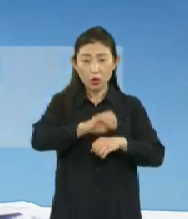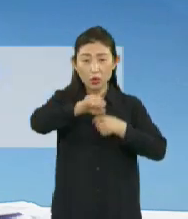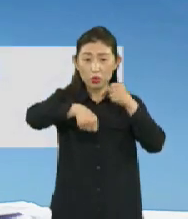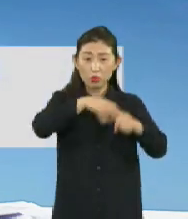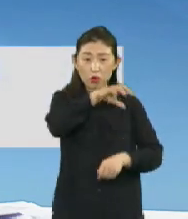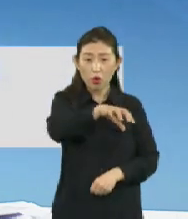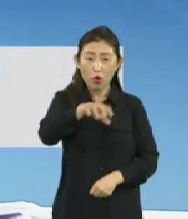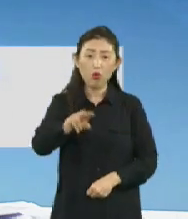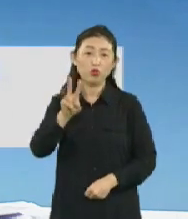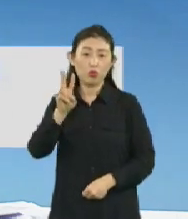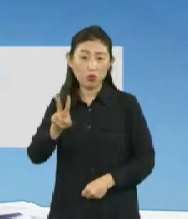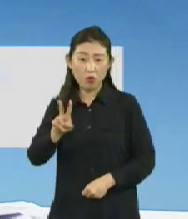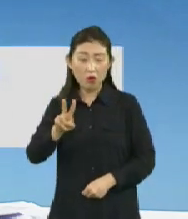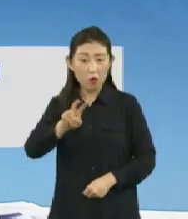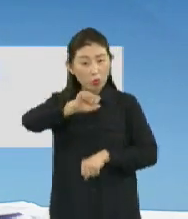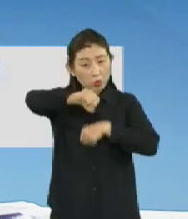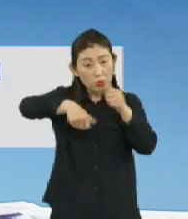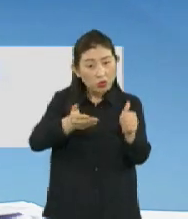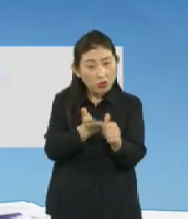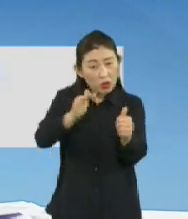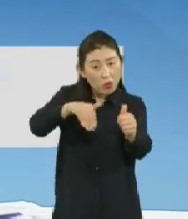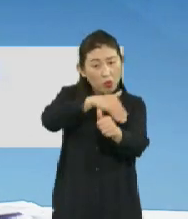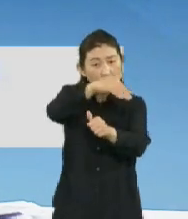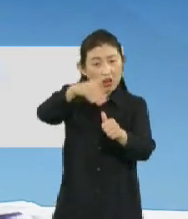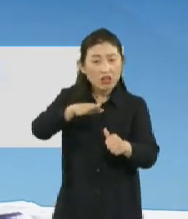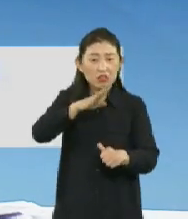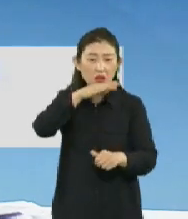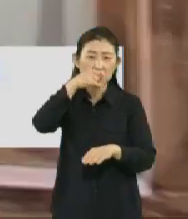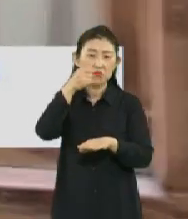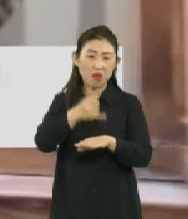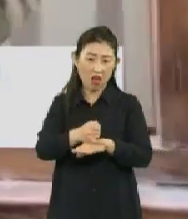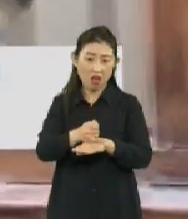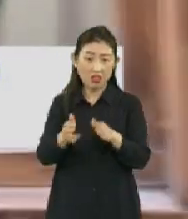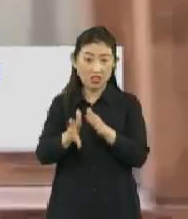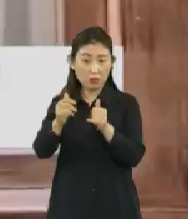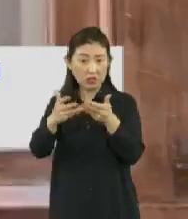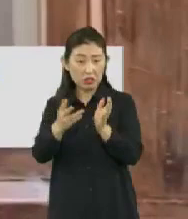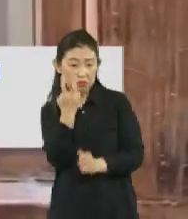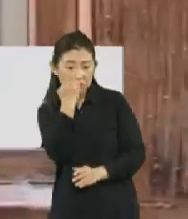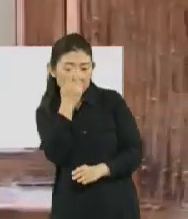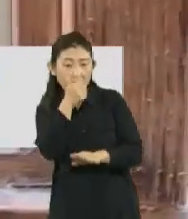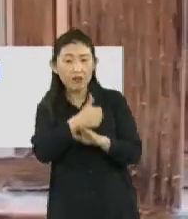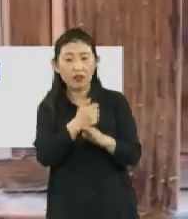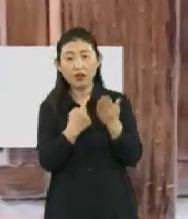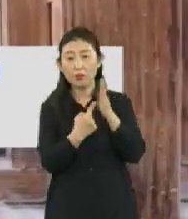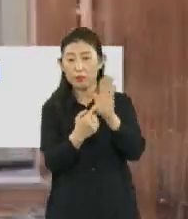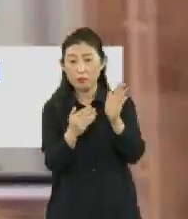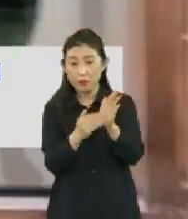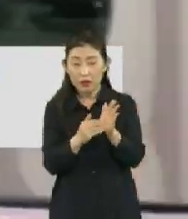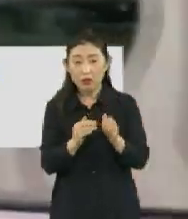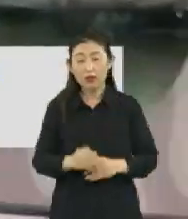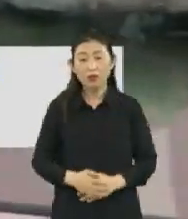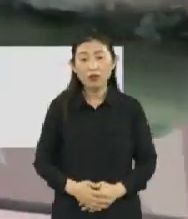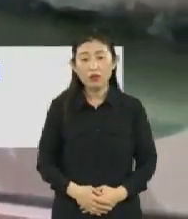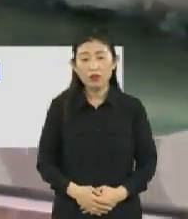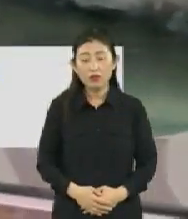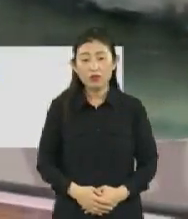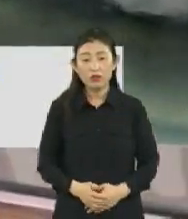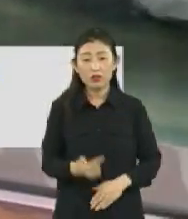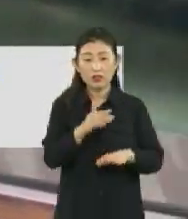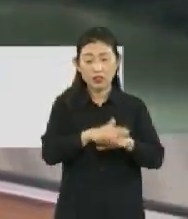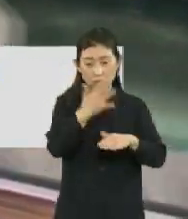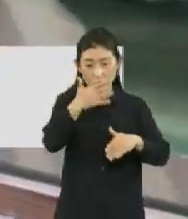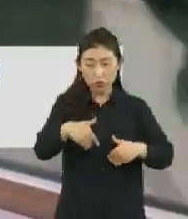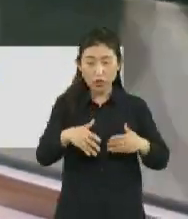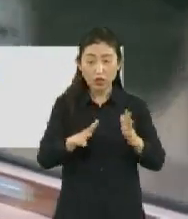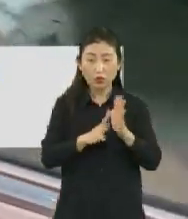대전 지역 동물원들의 전시 동물 사육 환경이 적절하지 못하다는 시민단체 모니터링 결과가 나왔습니다. 대전